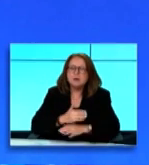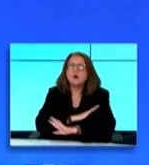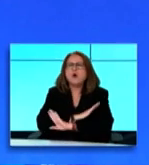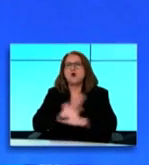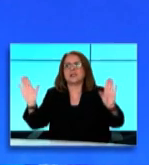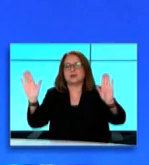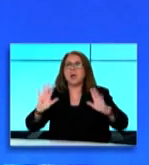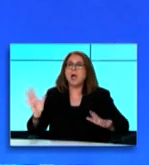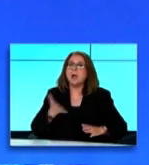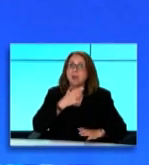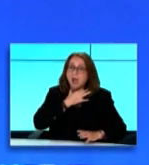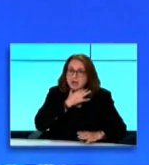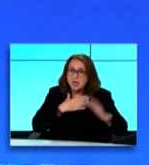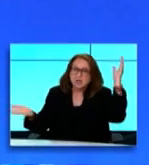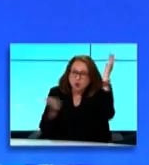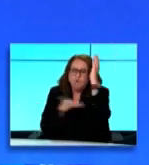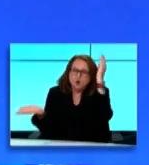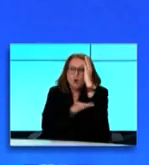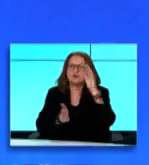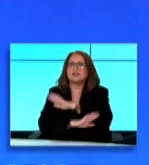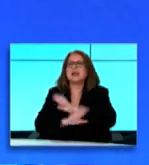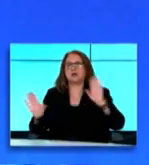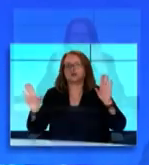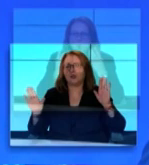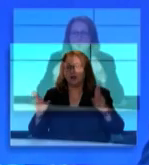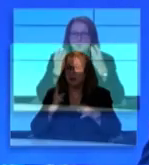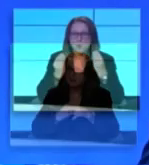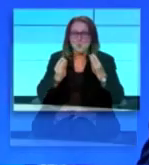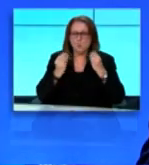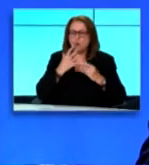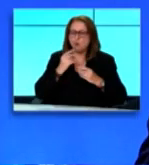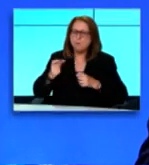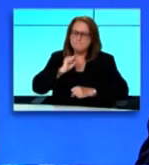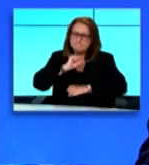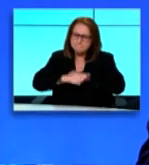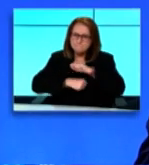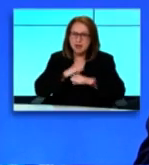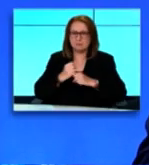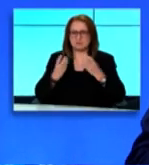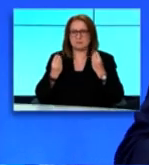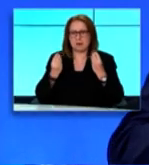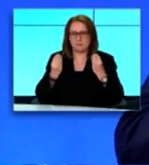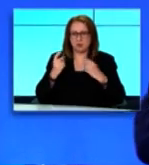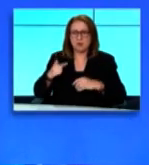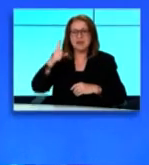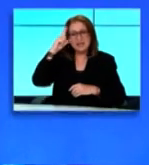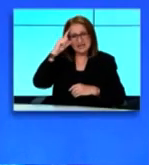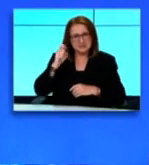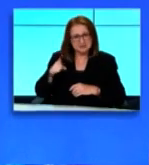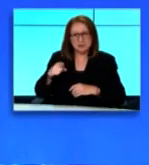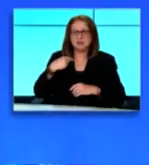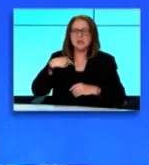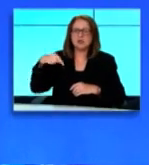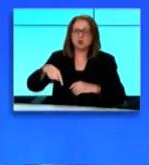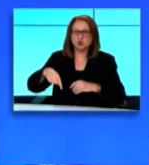εδώ, δηλώνοντας έτοιμος για τολμηρές λύσεις. Όπως ξέρετε, βρισκόμαστε